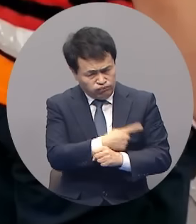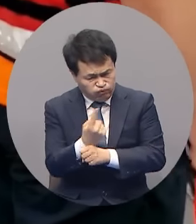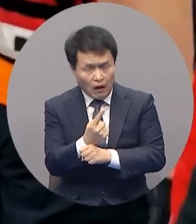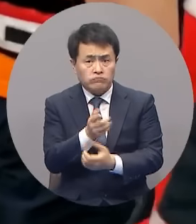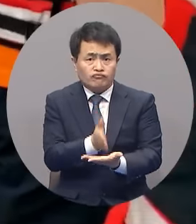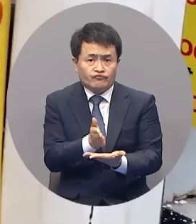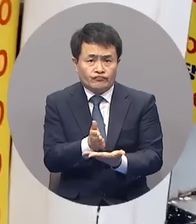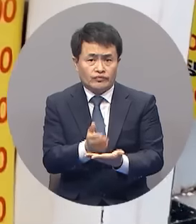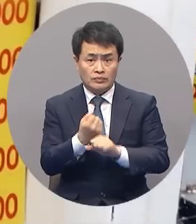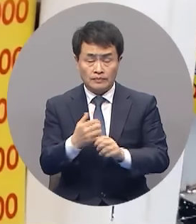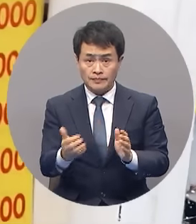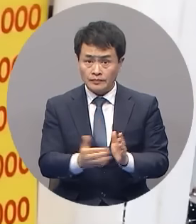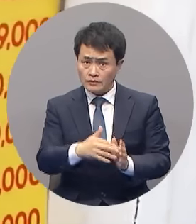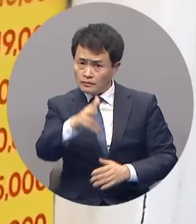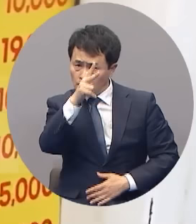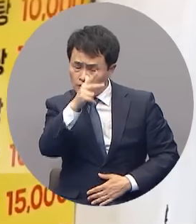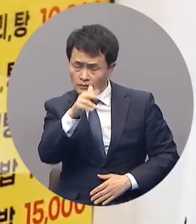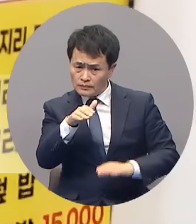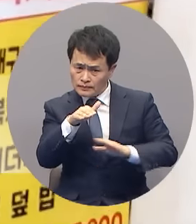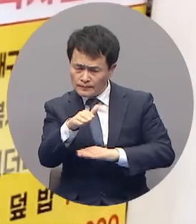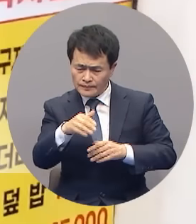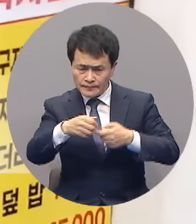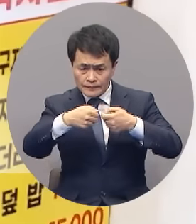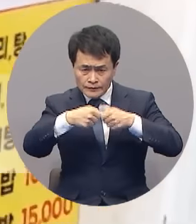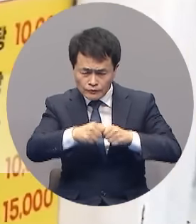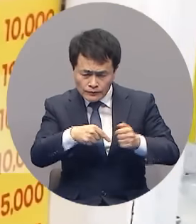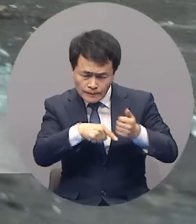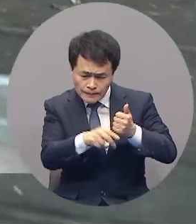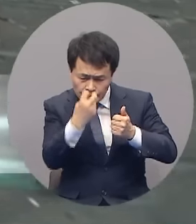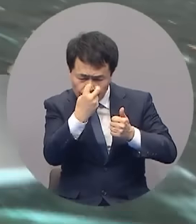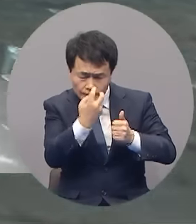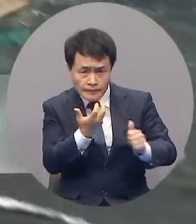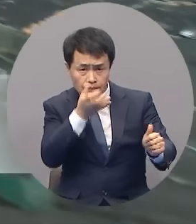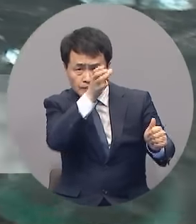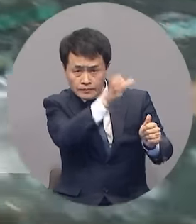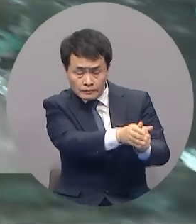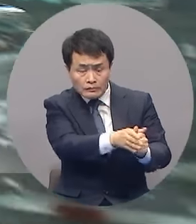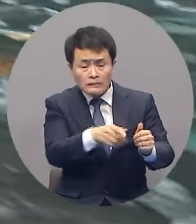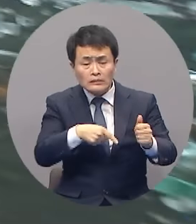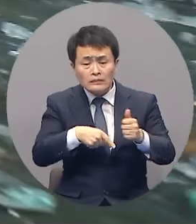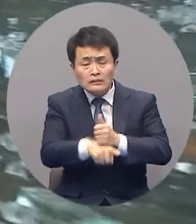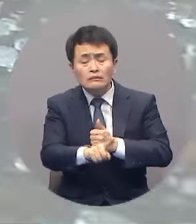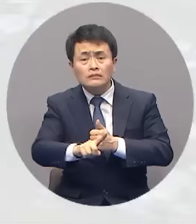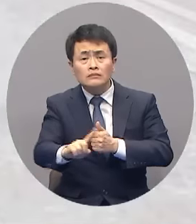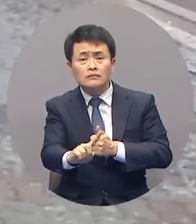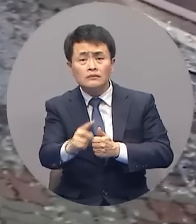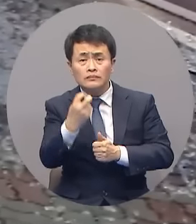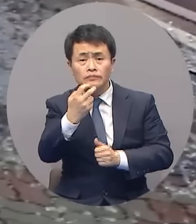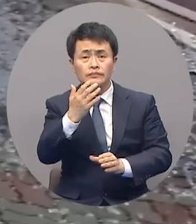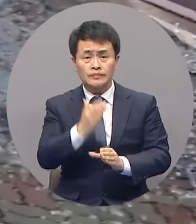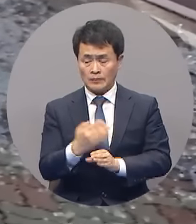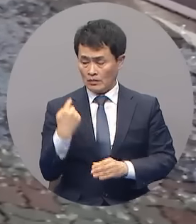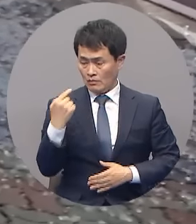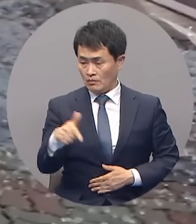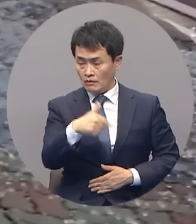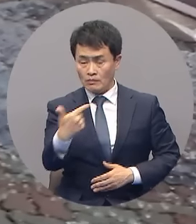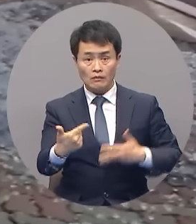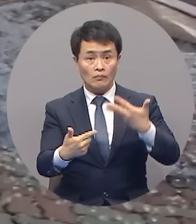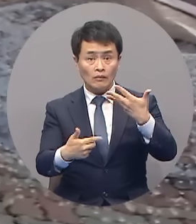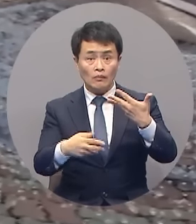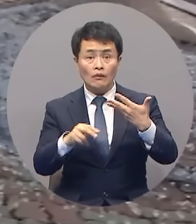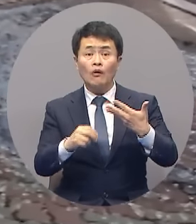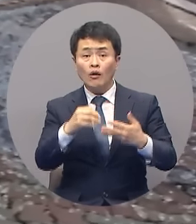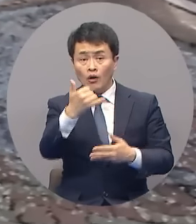전해졌습니다. 경찰은 차량을 국립과학수사연구원에 넘겨 사고 원인을 조사하고 있습니다. 어제 저녁